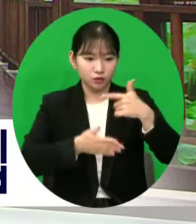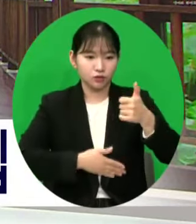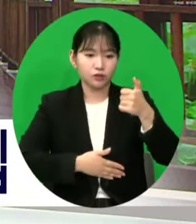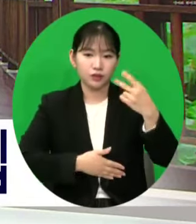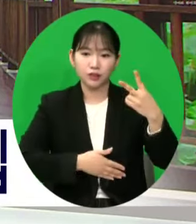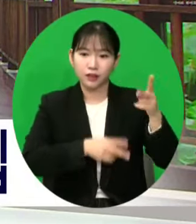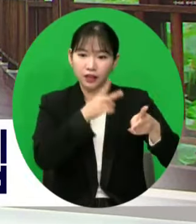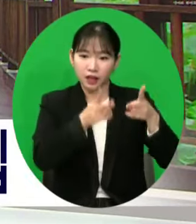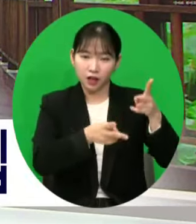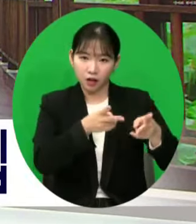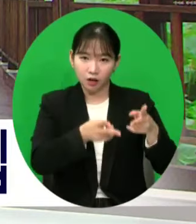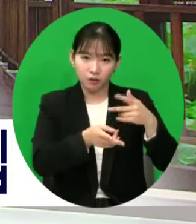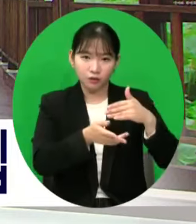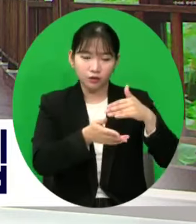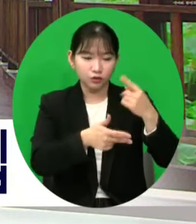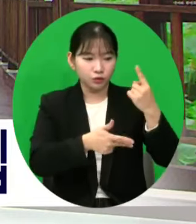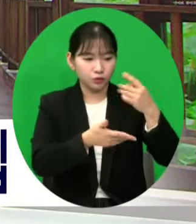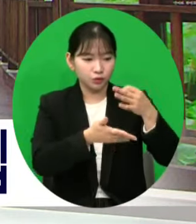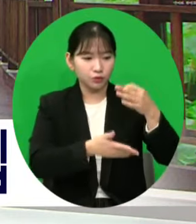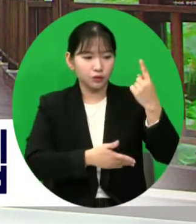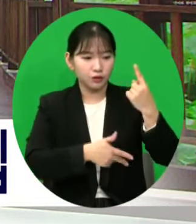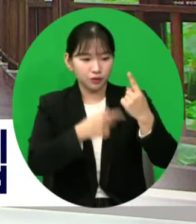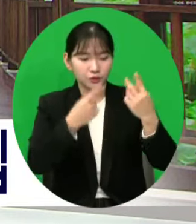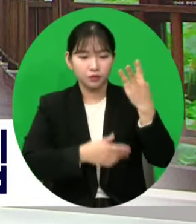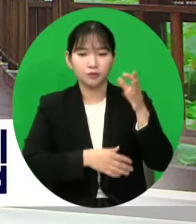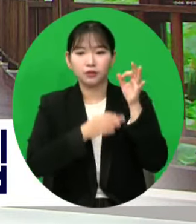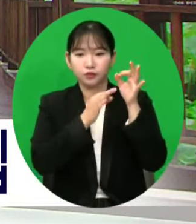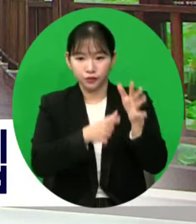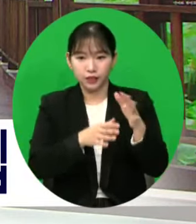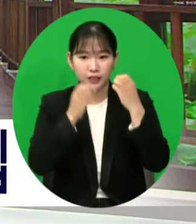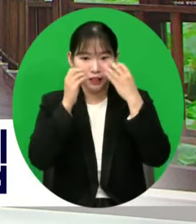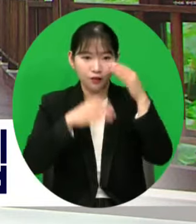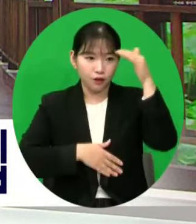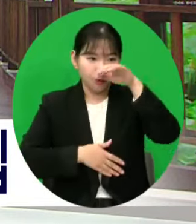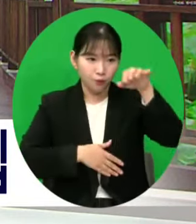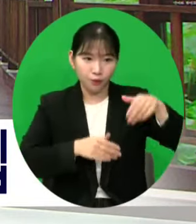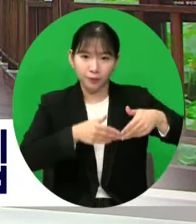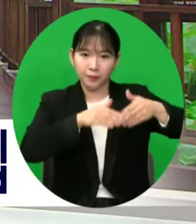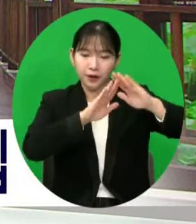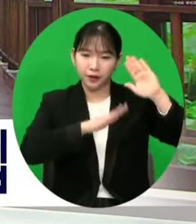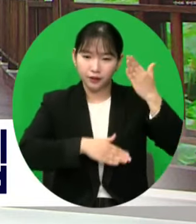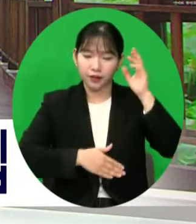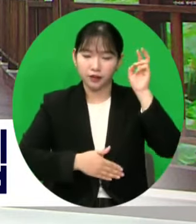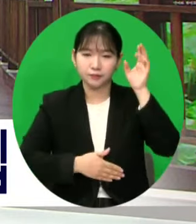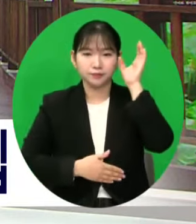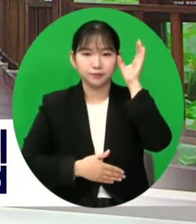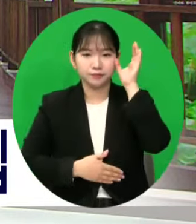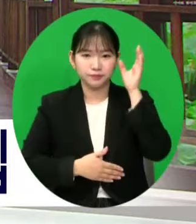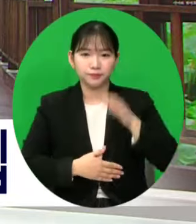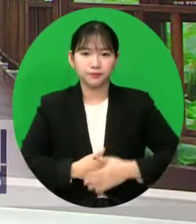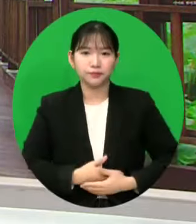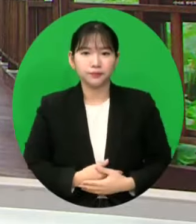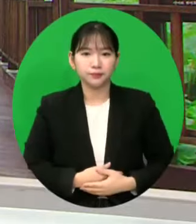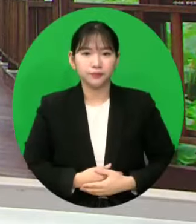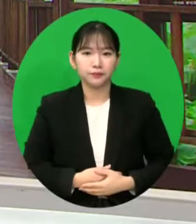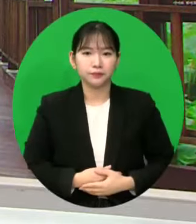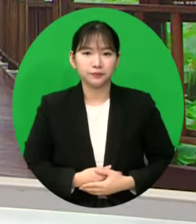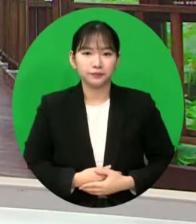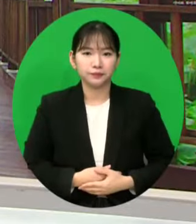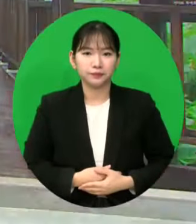사업에 1조 3천억 원이 투자되는데 새로운 관광자원이 개발될 것으로 기대됩니다. 박종호